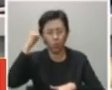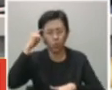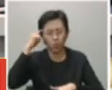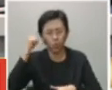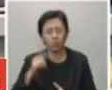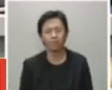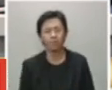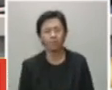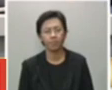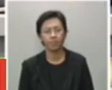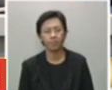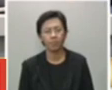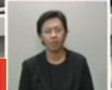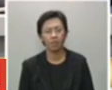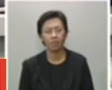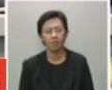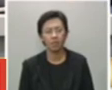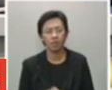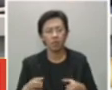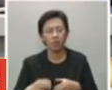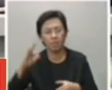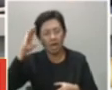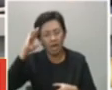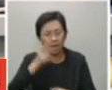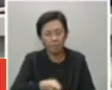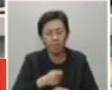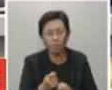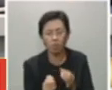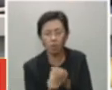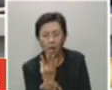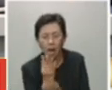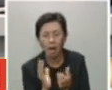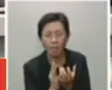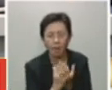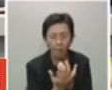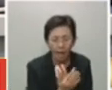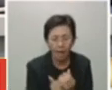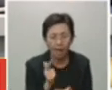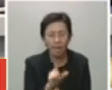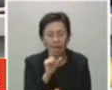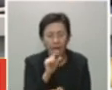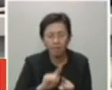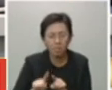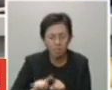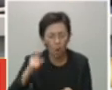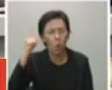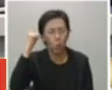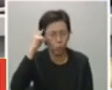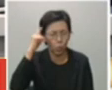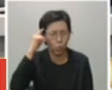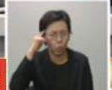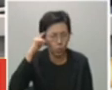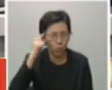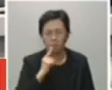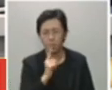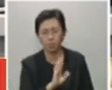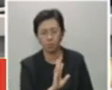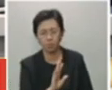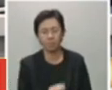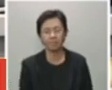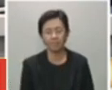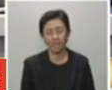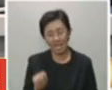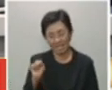ครับกำลังคนของพลเอกประยุทธ์ไปปลูกผักเลี้ยงไก่นี่ไหนบ้างพลทหารผมไม่พูดแต่ผมขอ